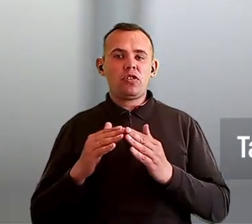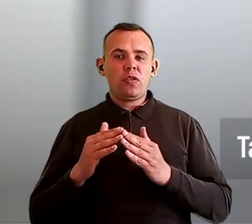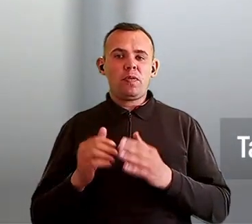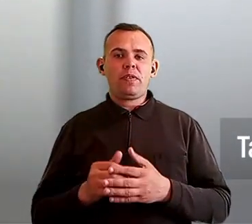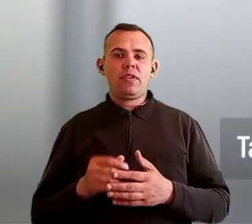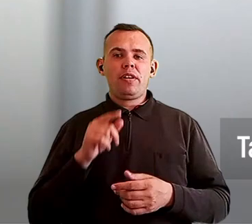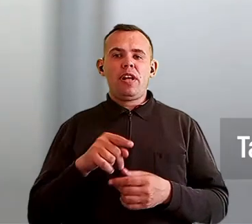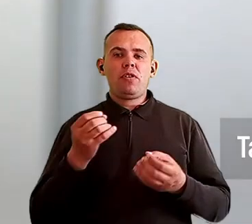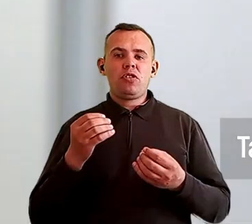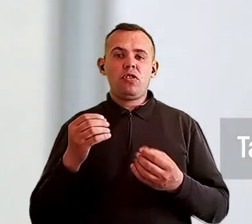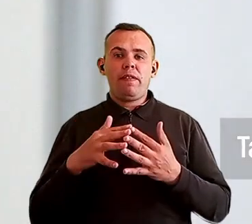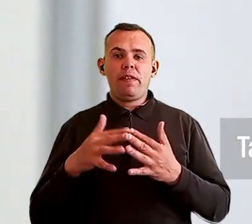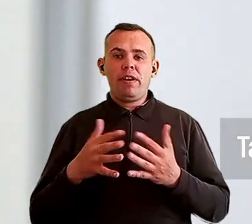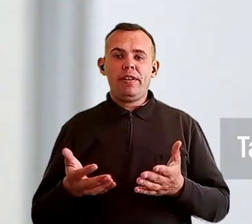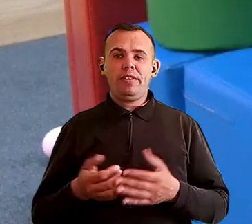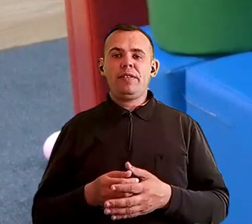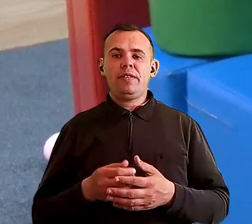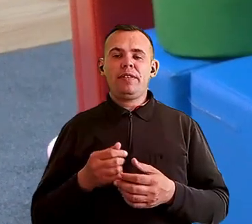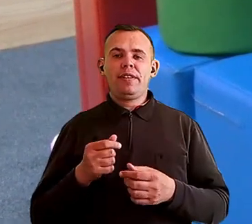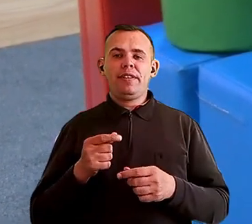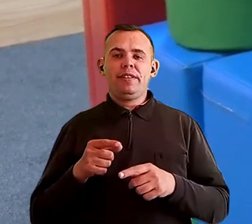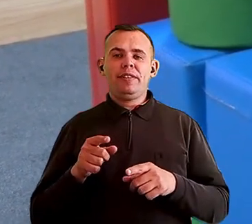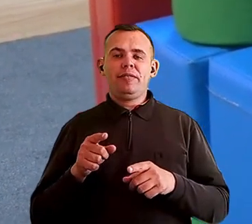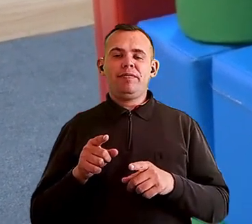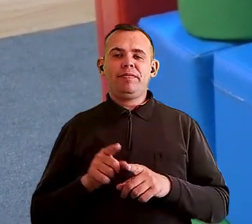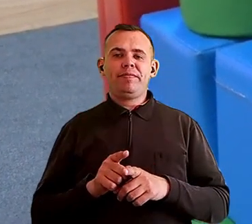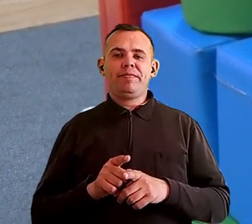йде. Так ми ще туди переїхали. А в